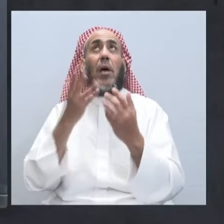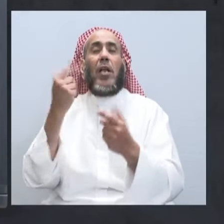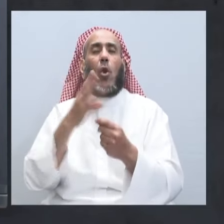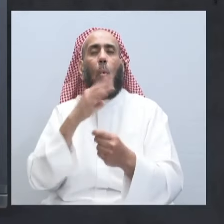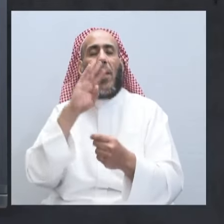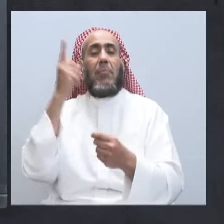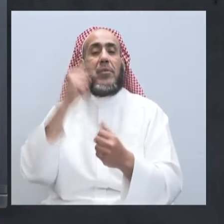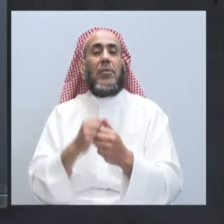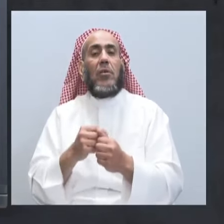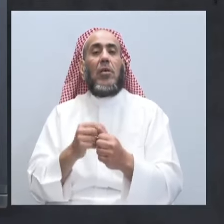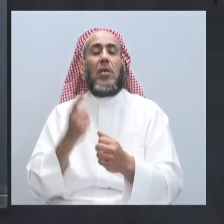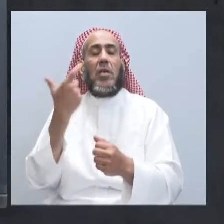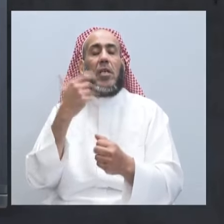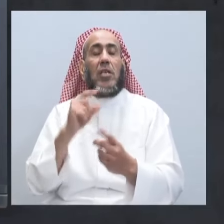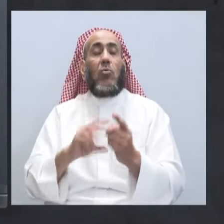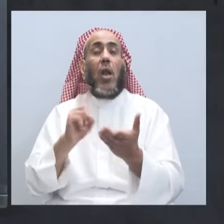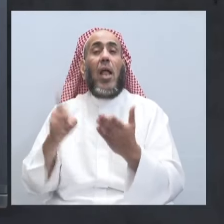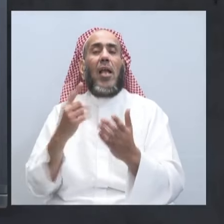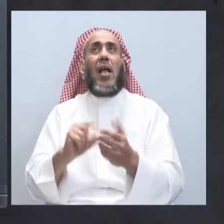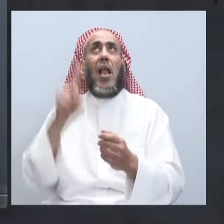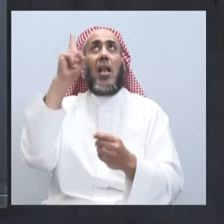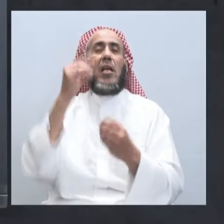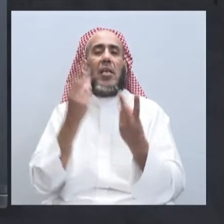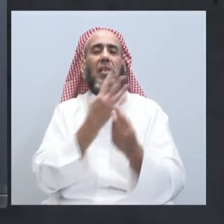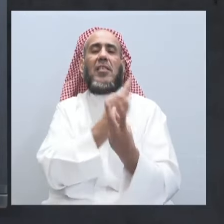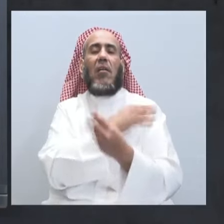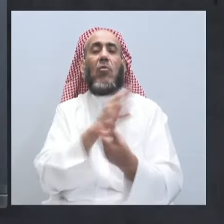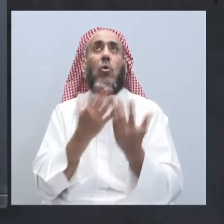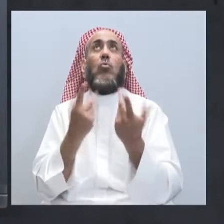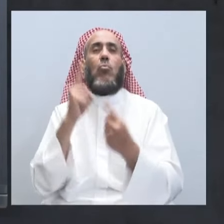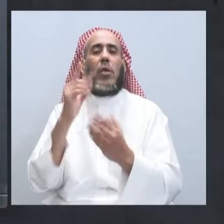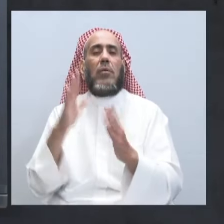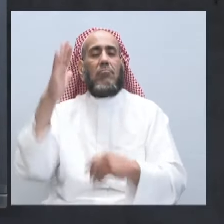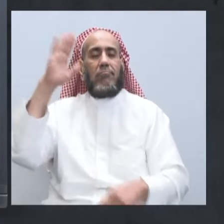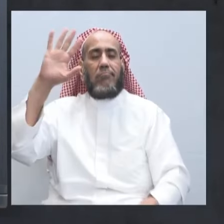وبحمدك نشهد ان لا اله الا انت نستغفرك ونتوب اليك